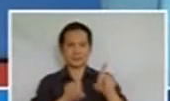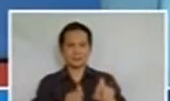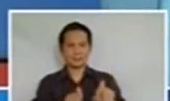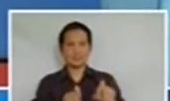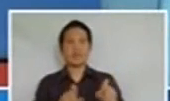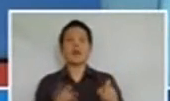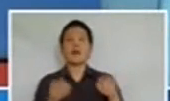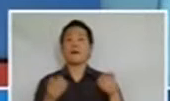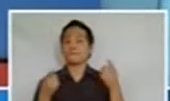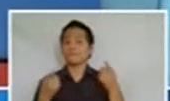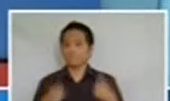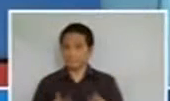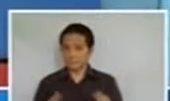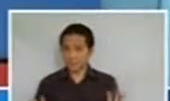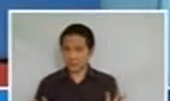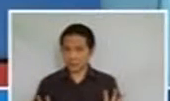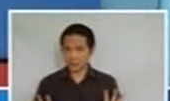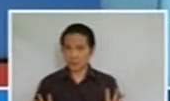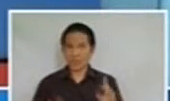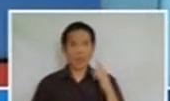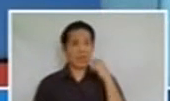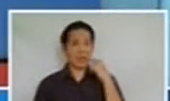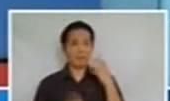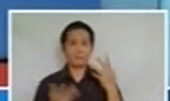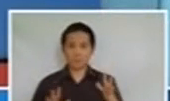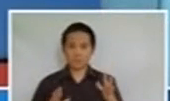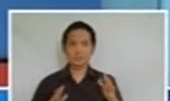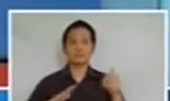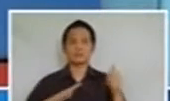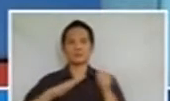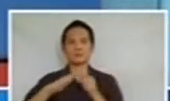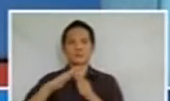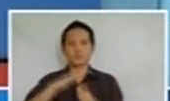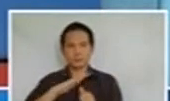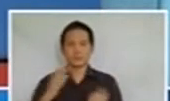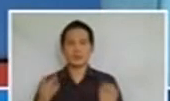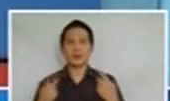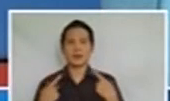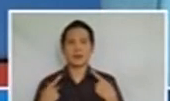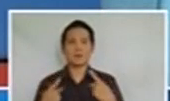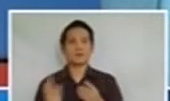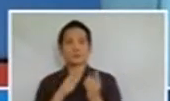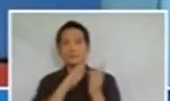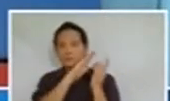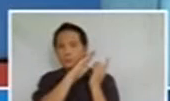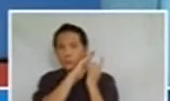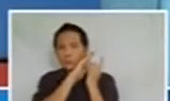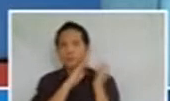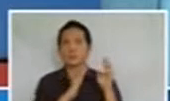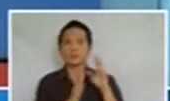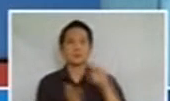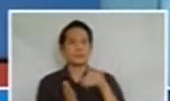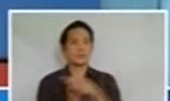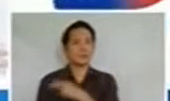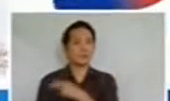nito o yung maaaring sumali sa naturang programa? Ang Oasis po ay nakadesign para